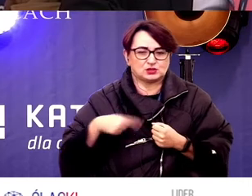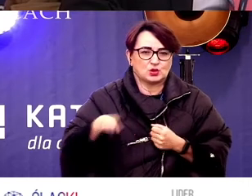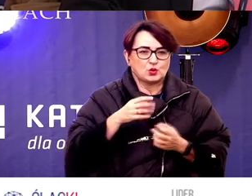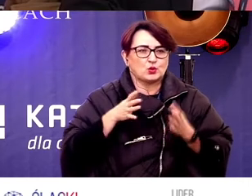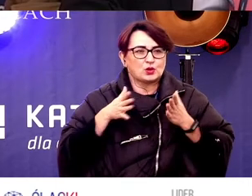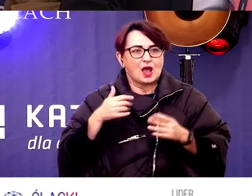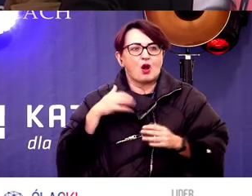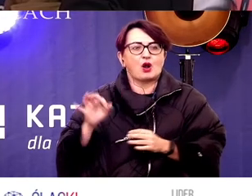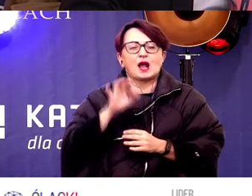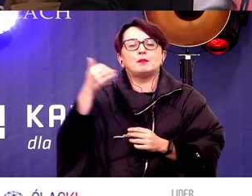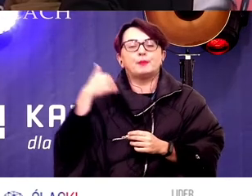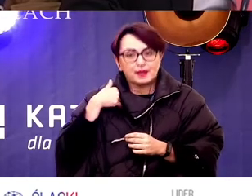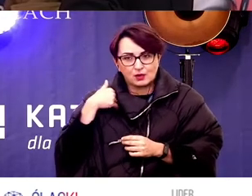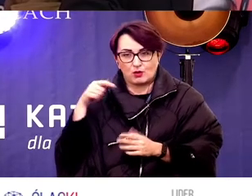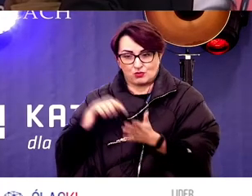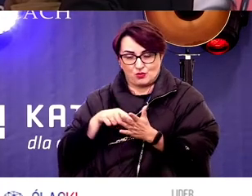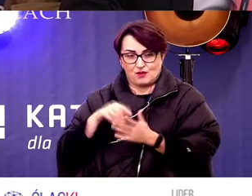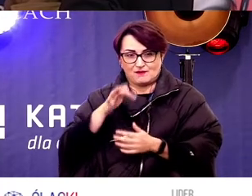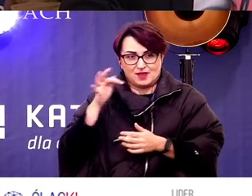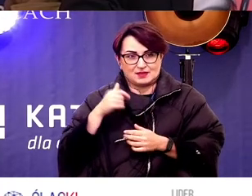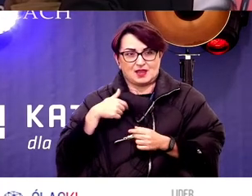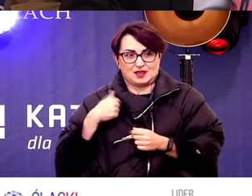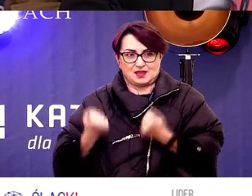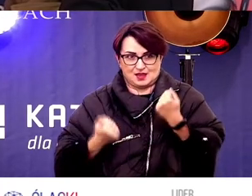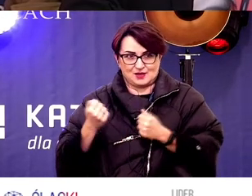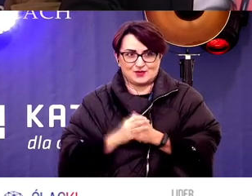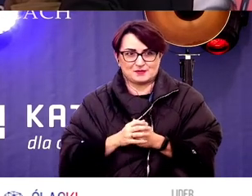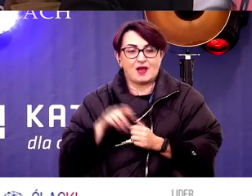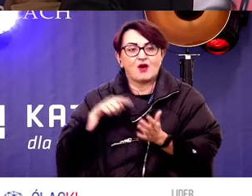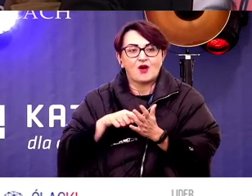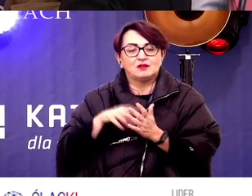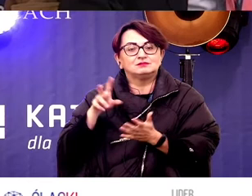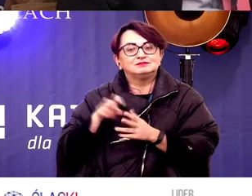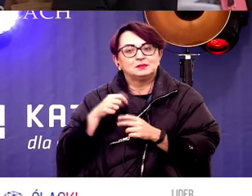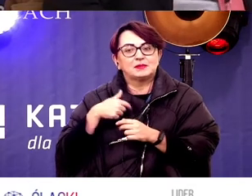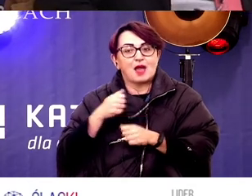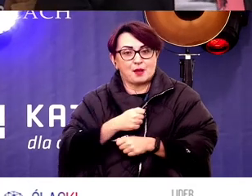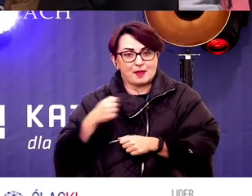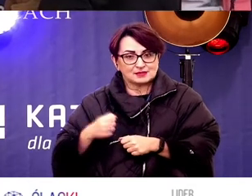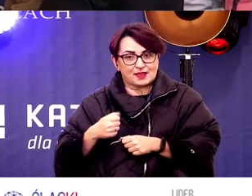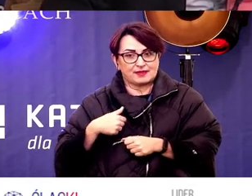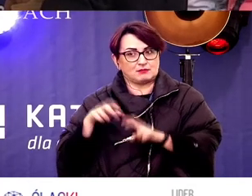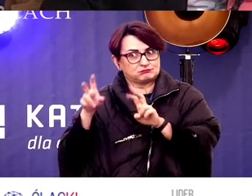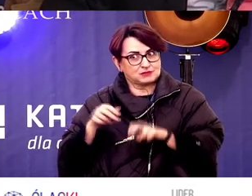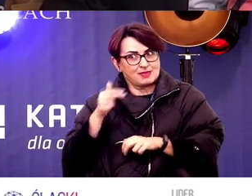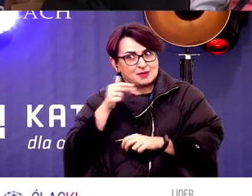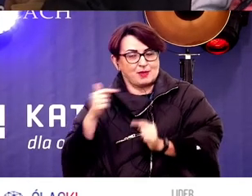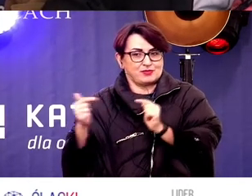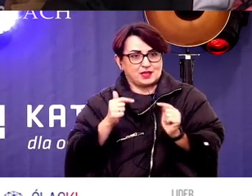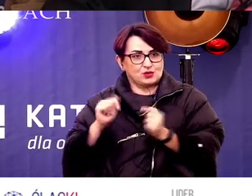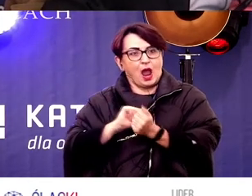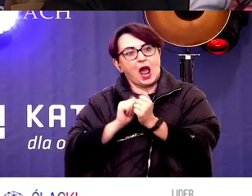też przejechać oczywiście takim samochodem i to z tego też czerpaliśmy my jako ambasada czasami jakiś temat do dyskusji